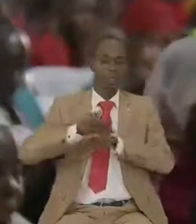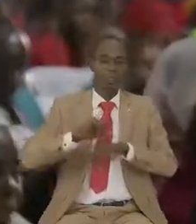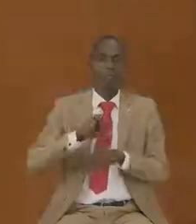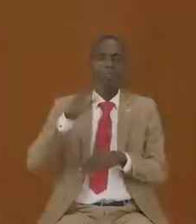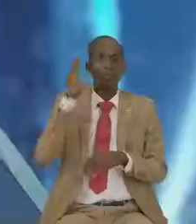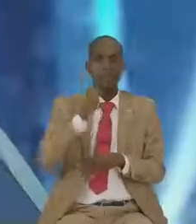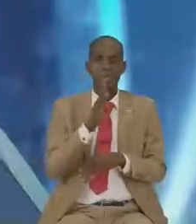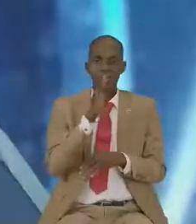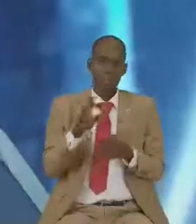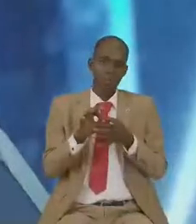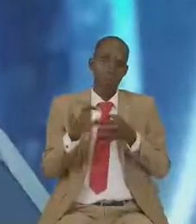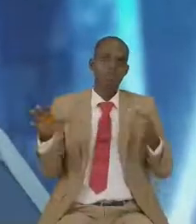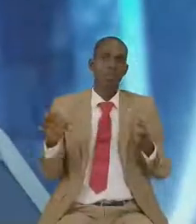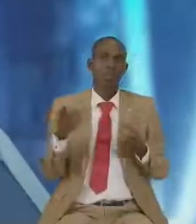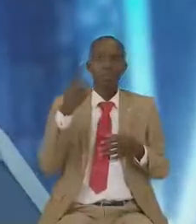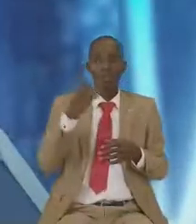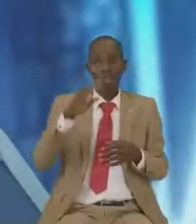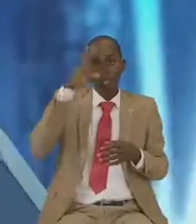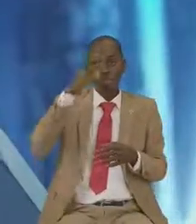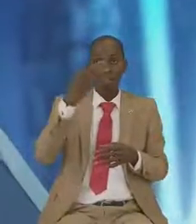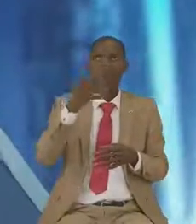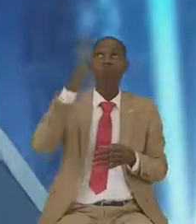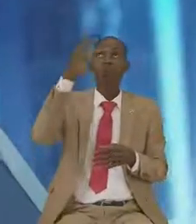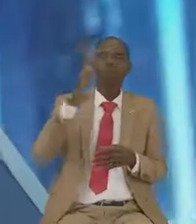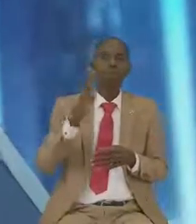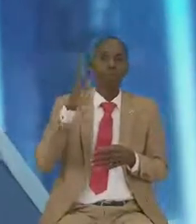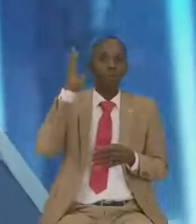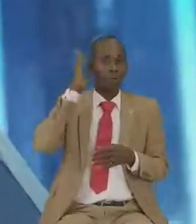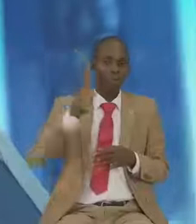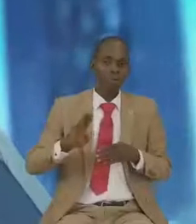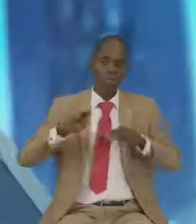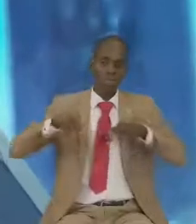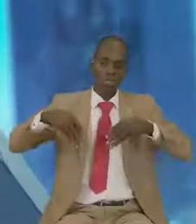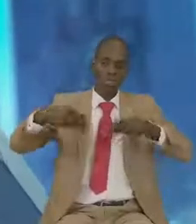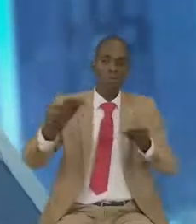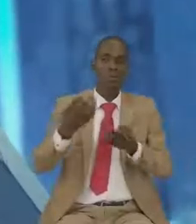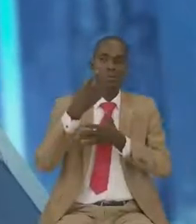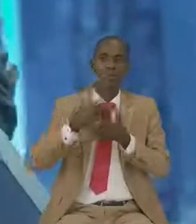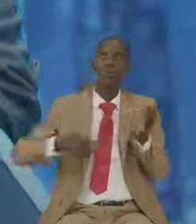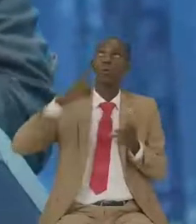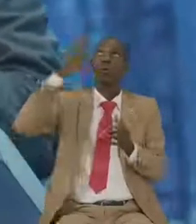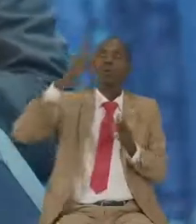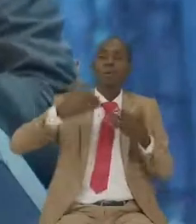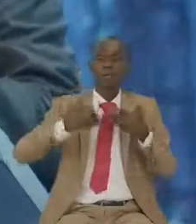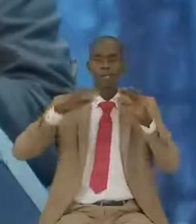Dieu descendra comme une ondée. L'homme de Dieu